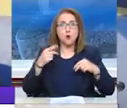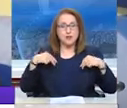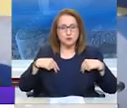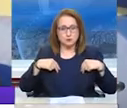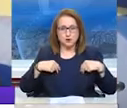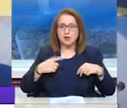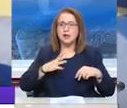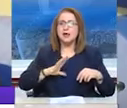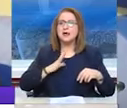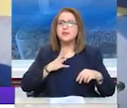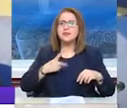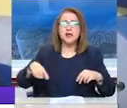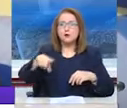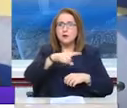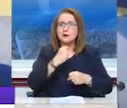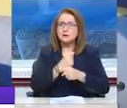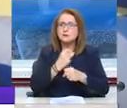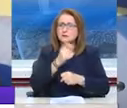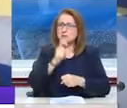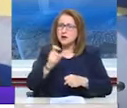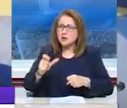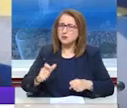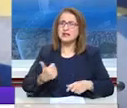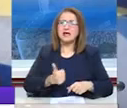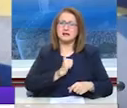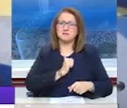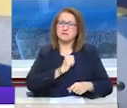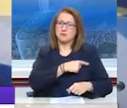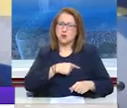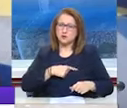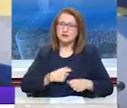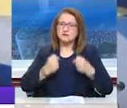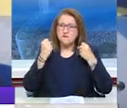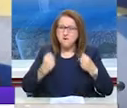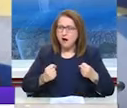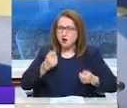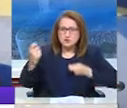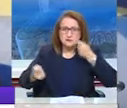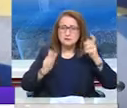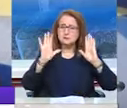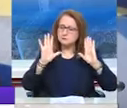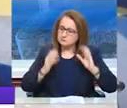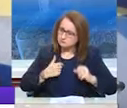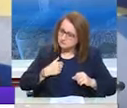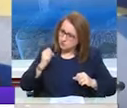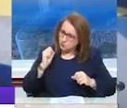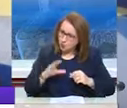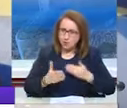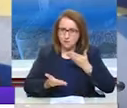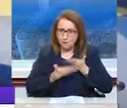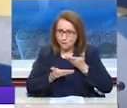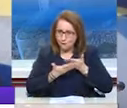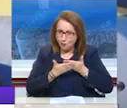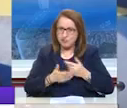το βάρος των οικονομικών τους υποχρεώσεων. Απλώνουμε δίκτυο προστασίας για νοικοκυριά